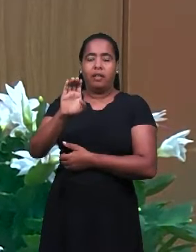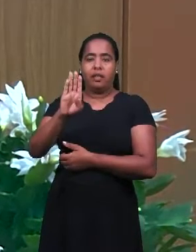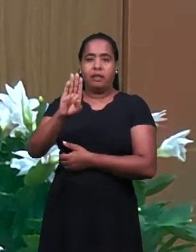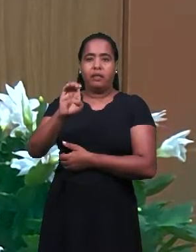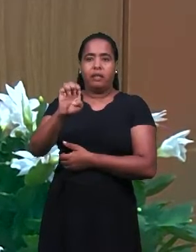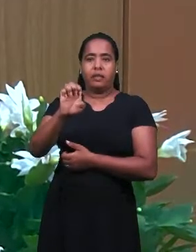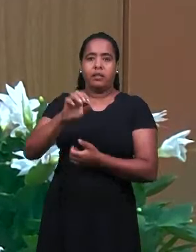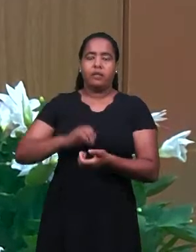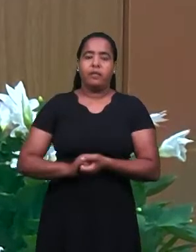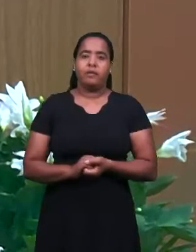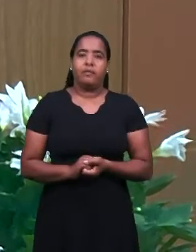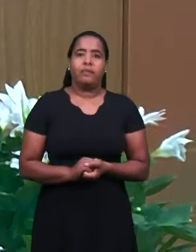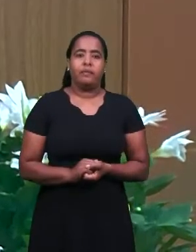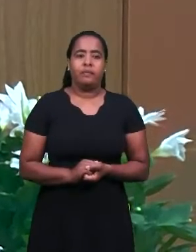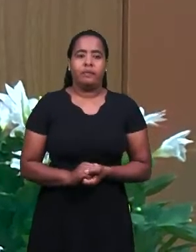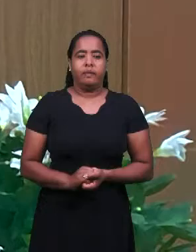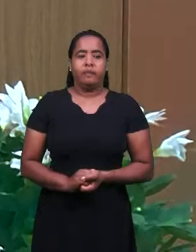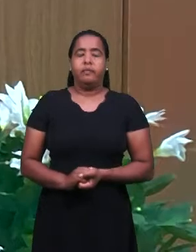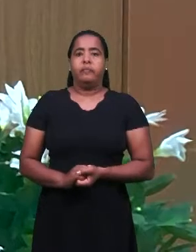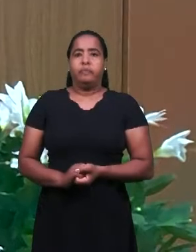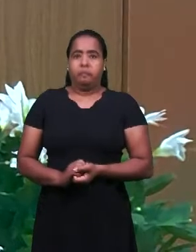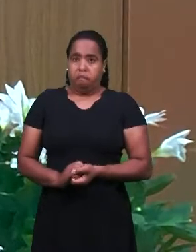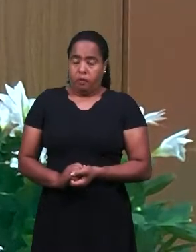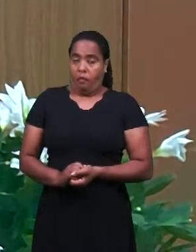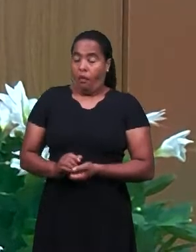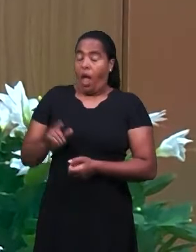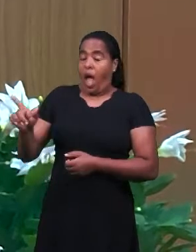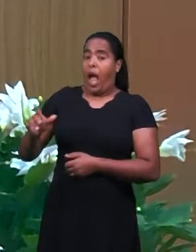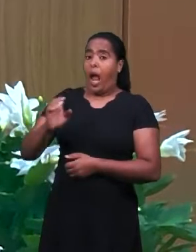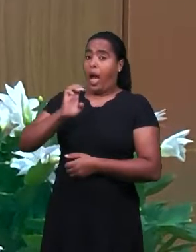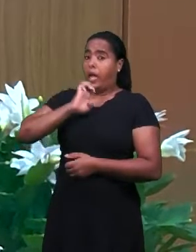Элиашив, и